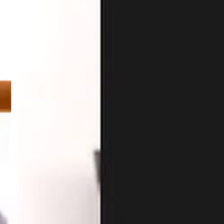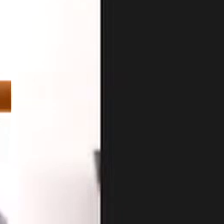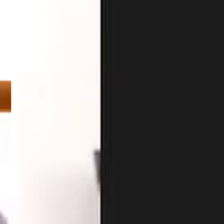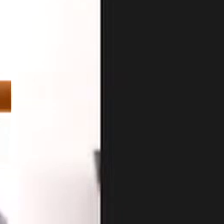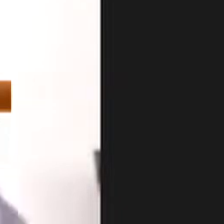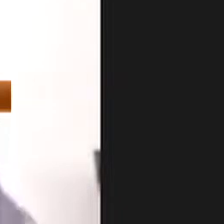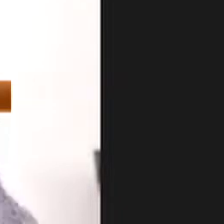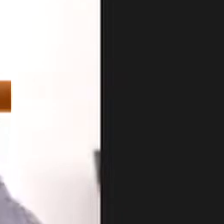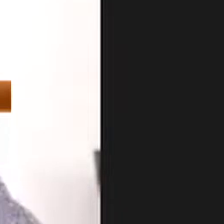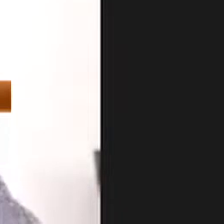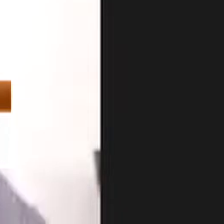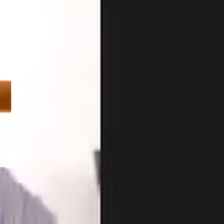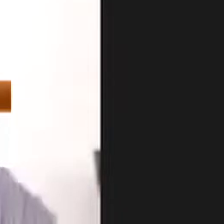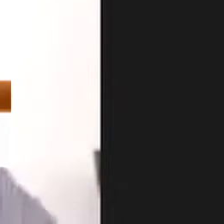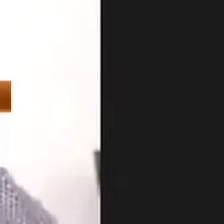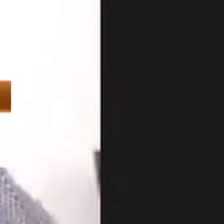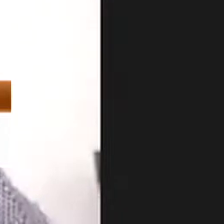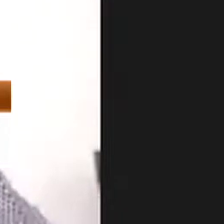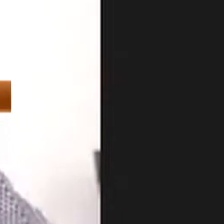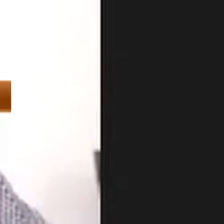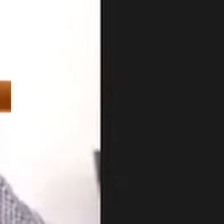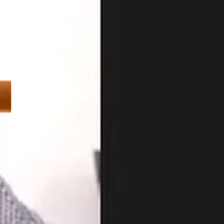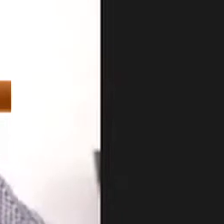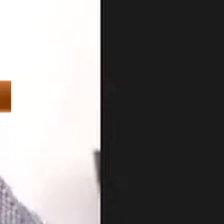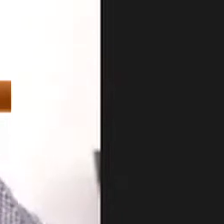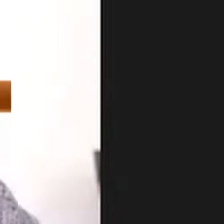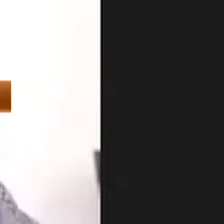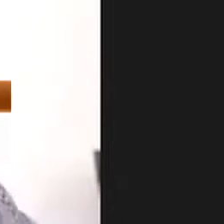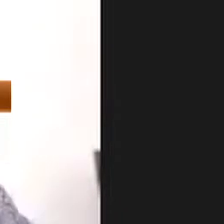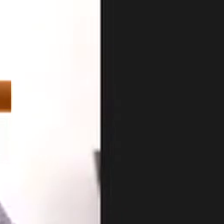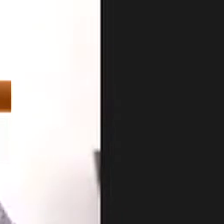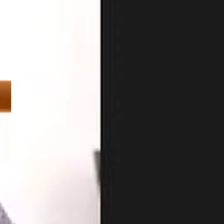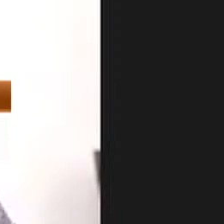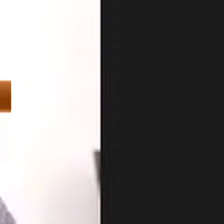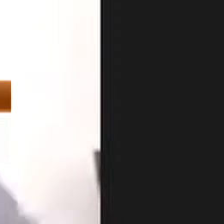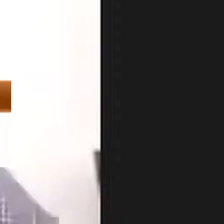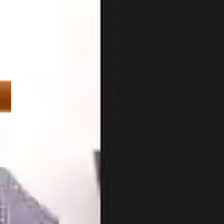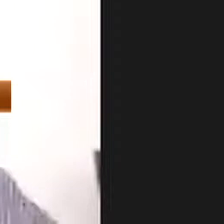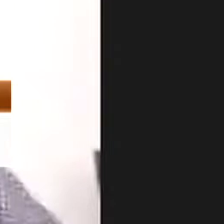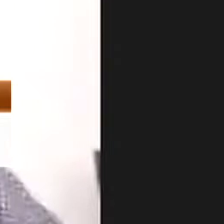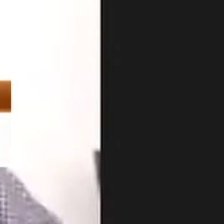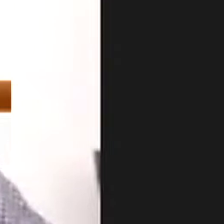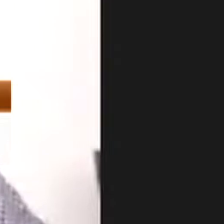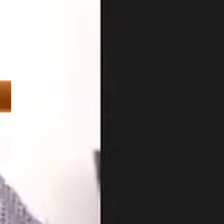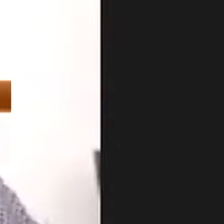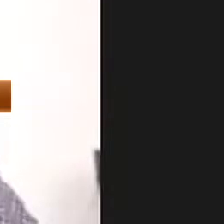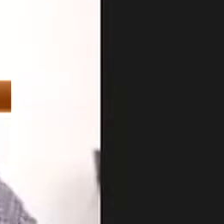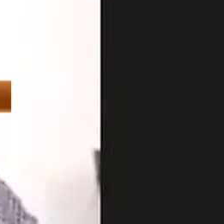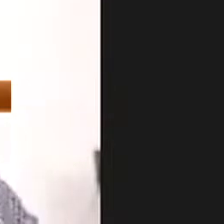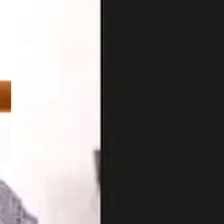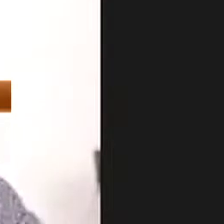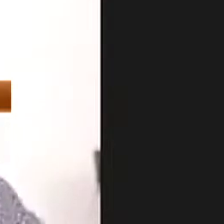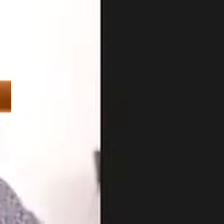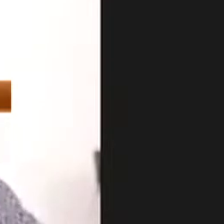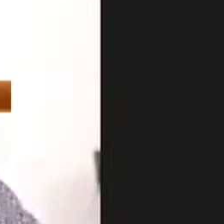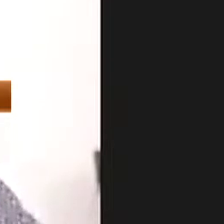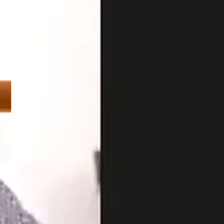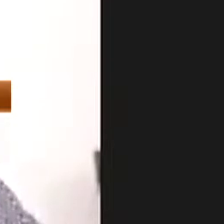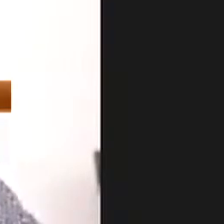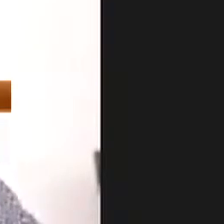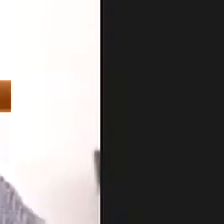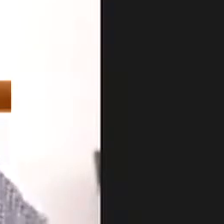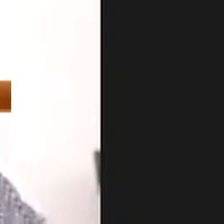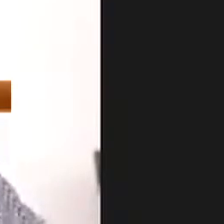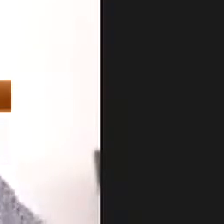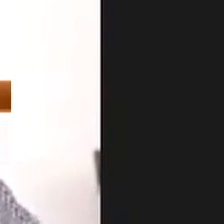wa urais kupitia tiketi ya Democrat Joe Biden, ambaye kwa sasa anaongoza kwa kura za